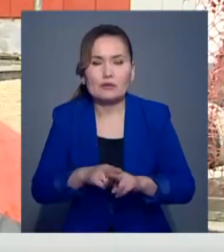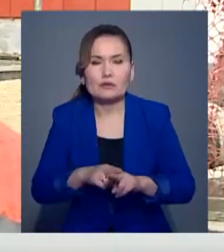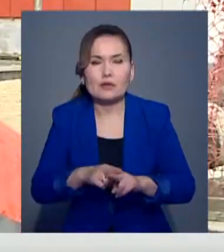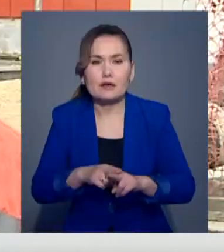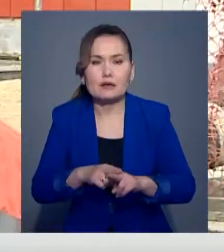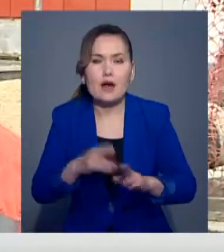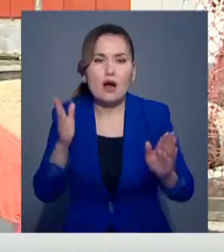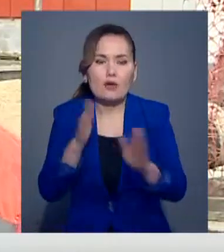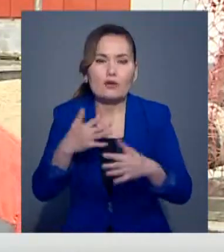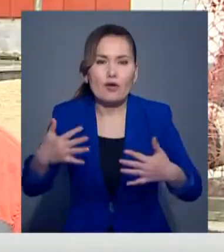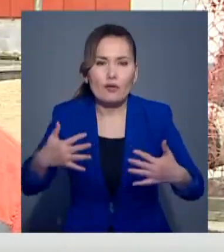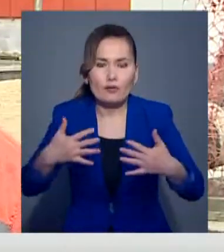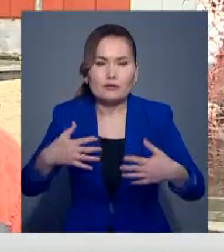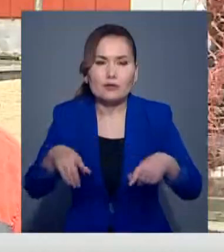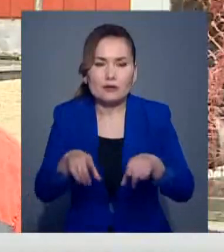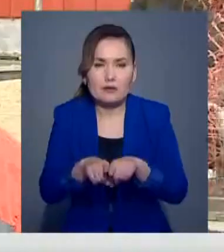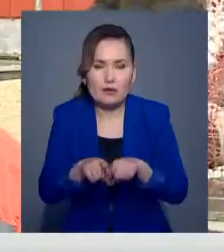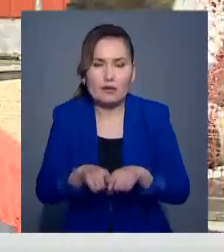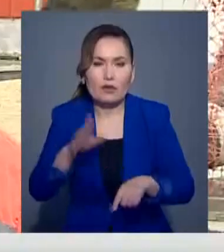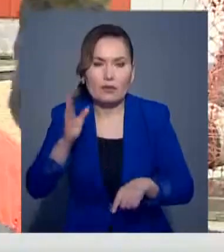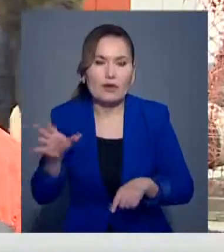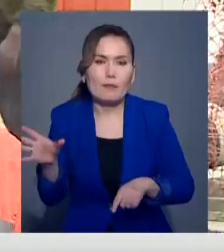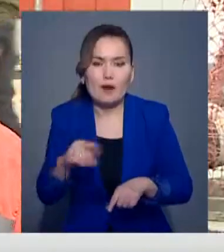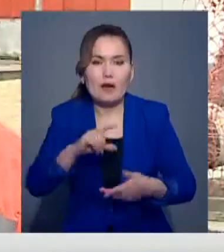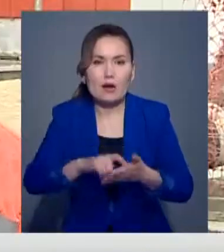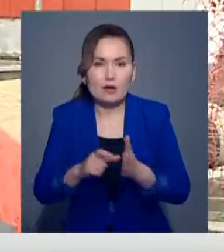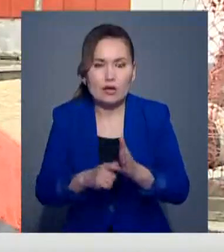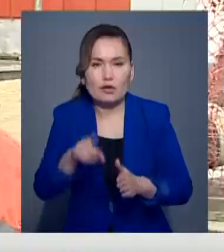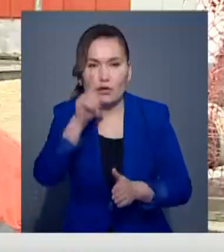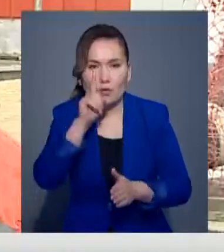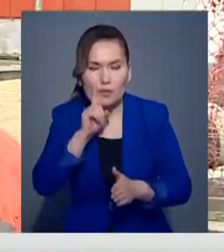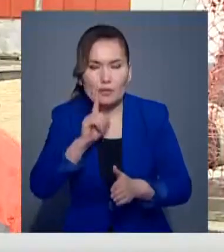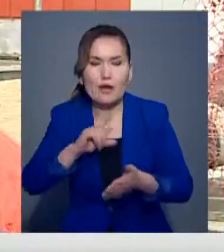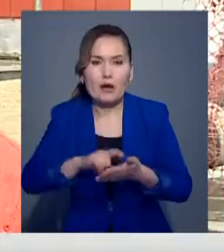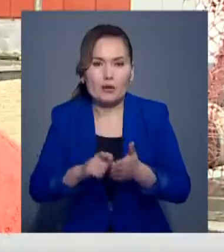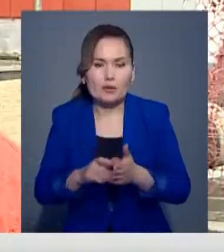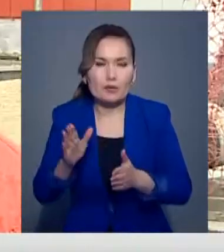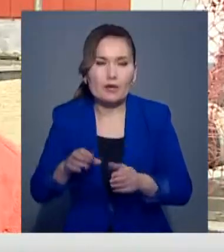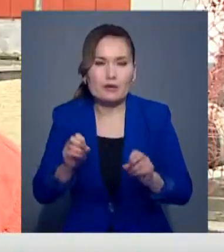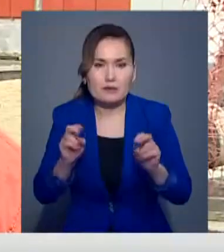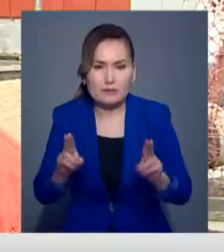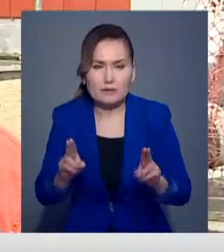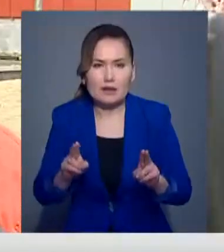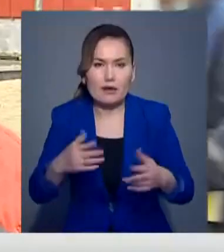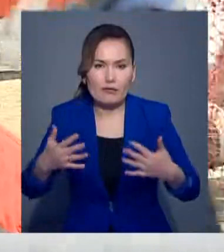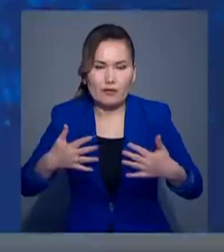барынша мына палаталарда орнату үшін бұл арнайы принципті вентиляция жүйесі қолданылады.